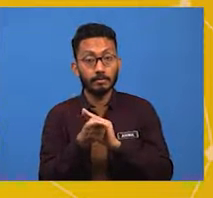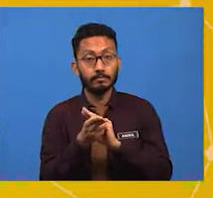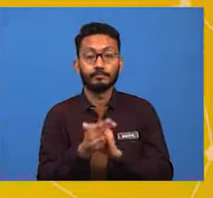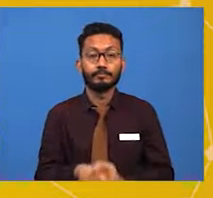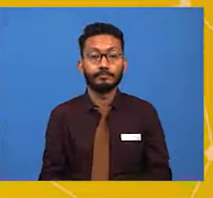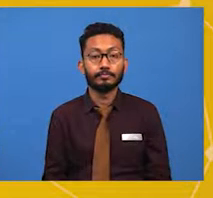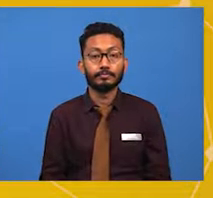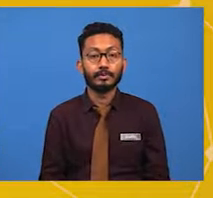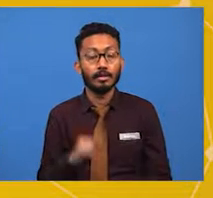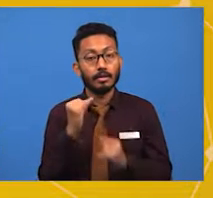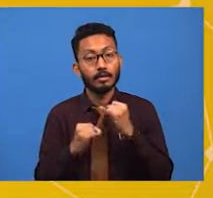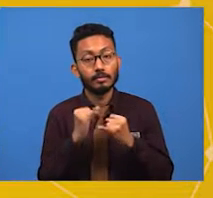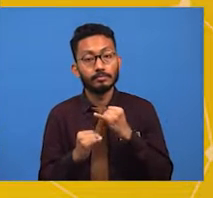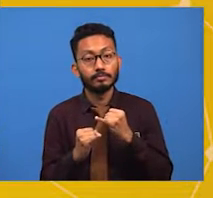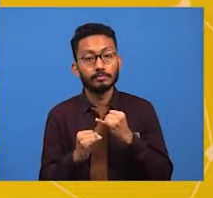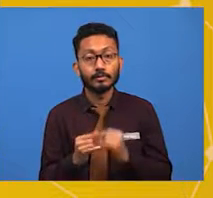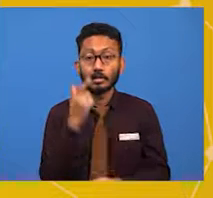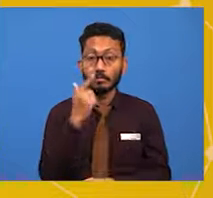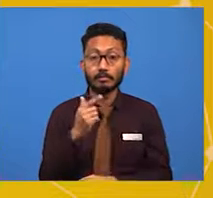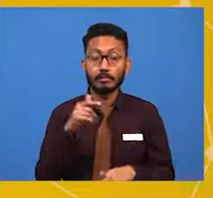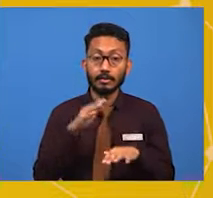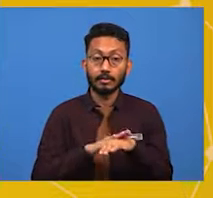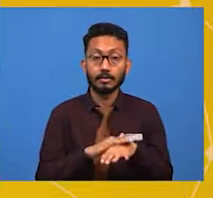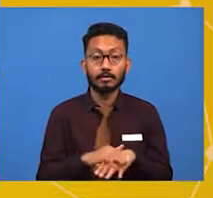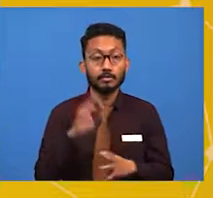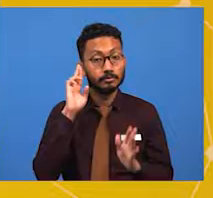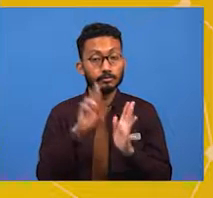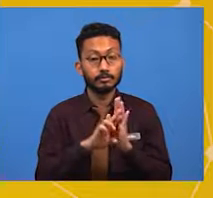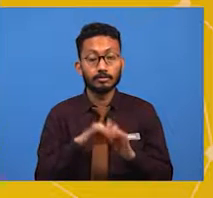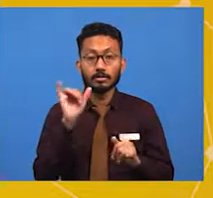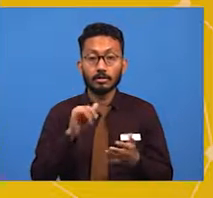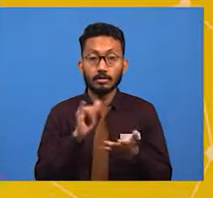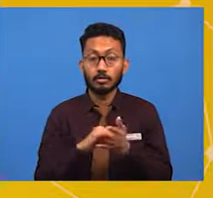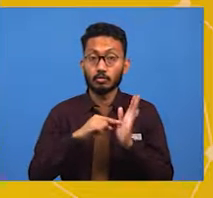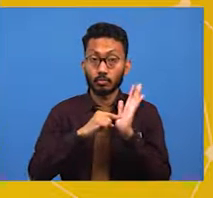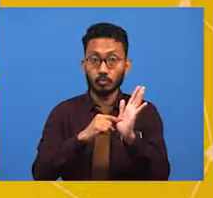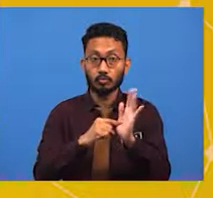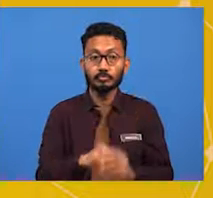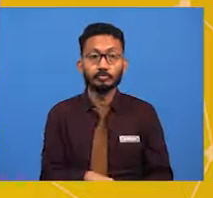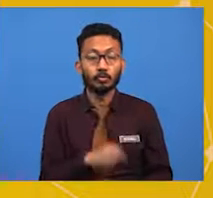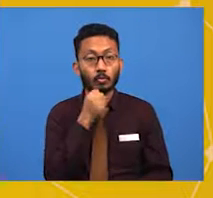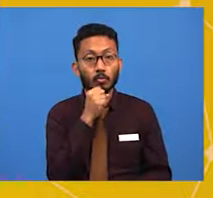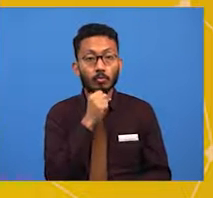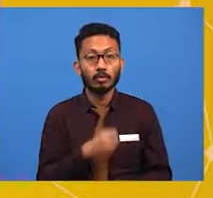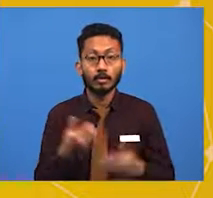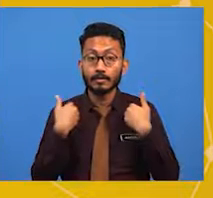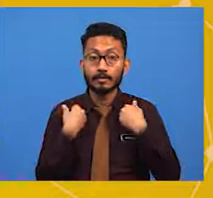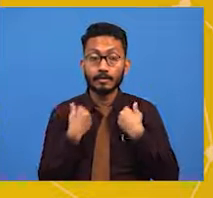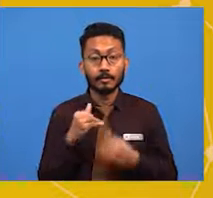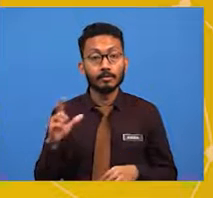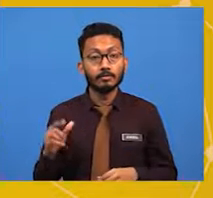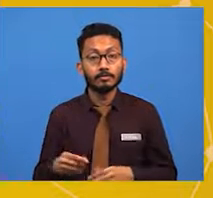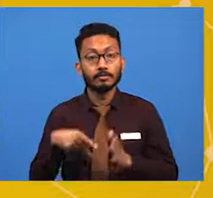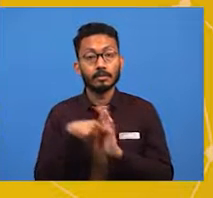Akhir sekali, lihat pada rajah yang ditunjukkan. Umur merupakan pengecam